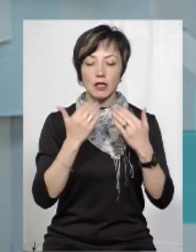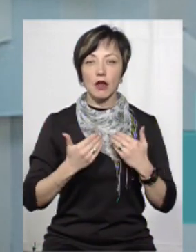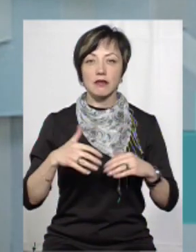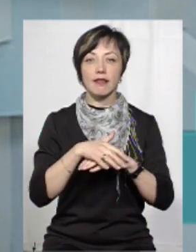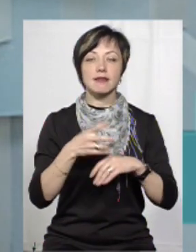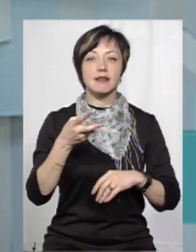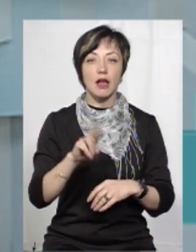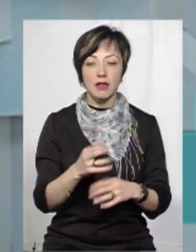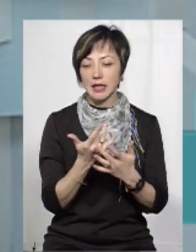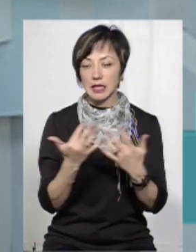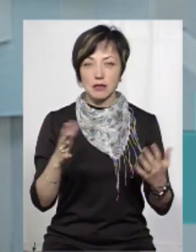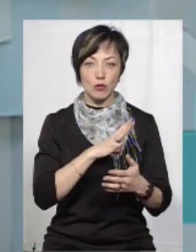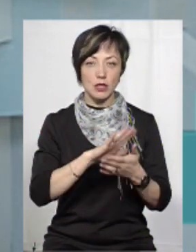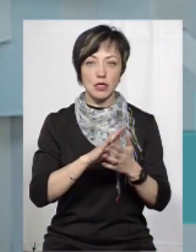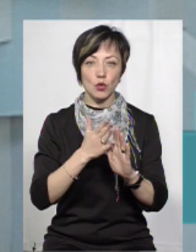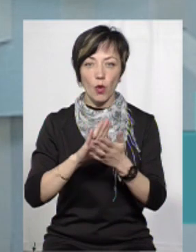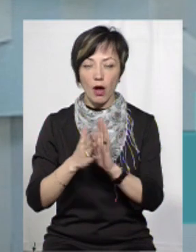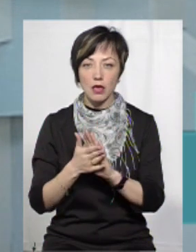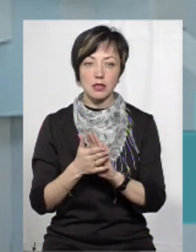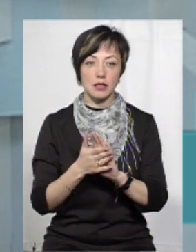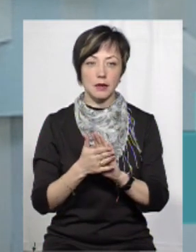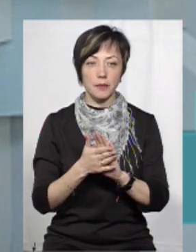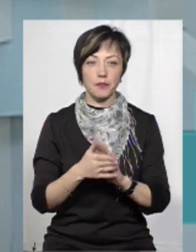Переважно зверталося населення, тому що були різні ситуації.